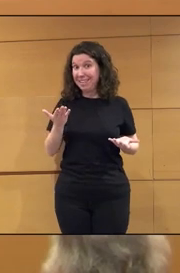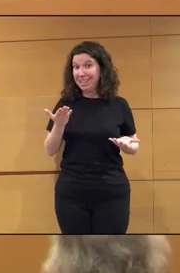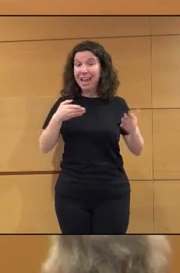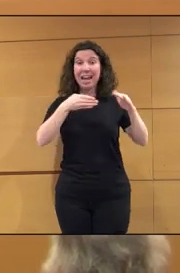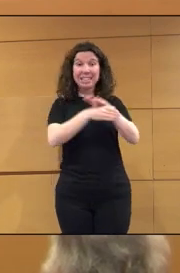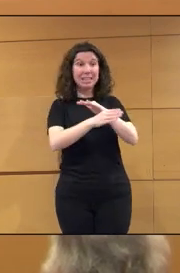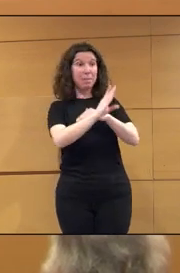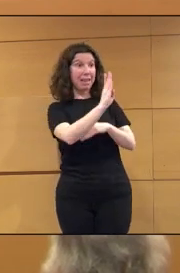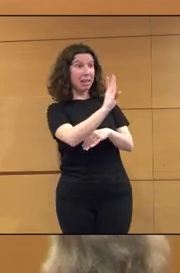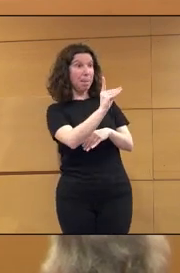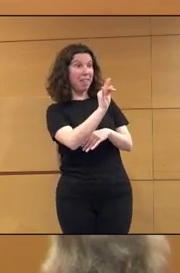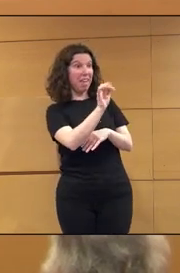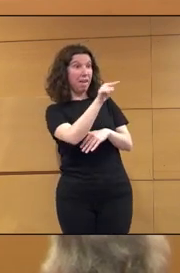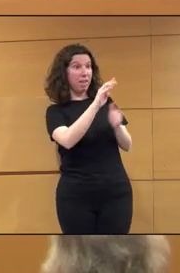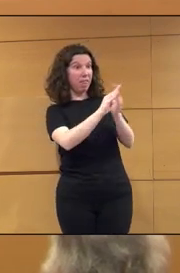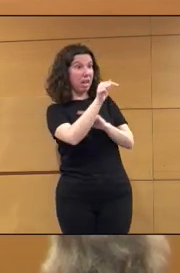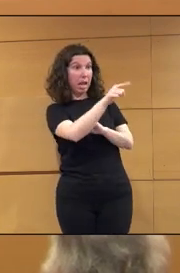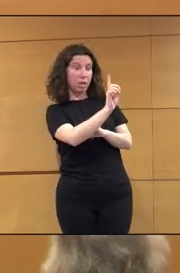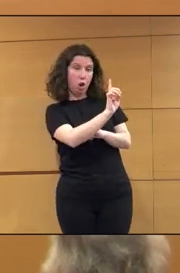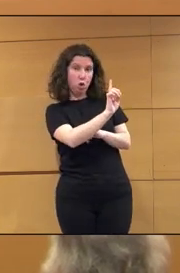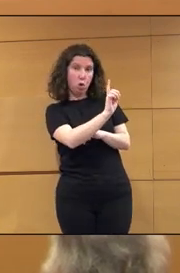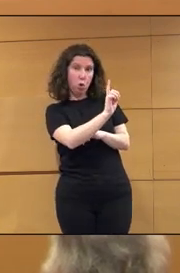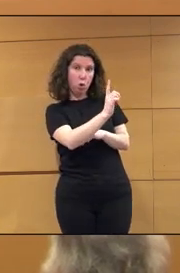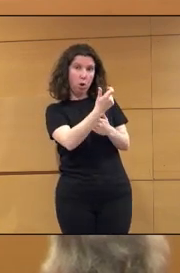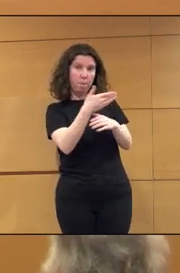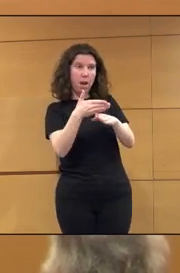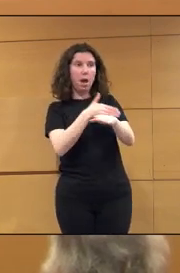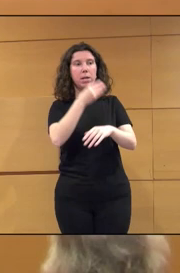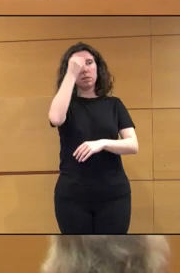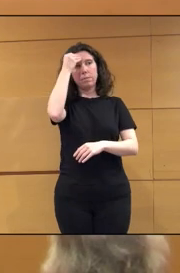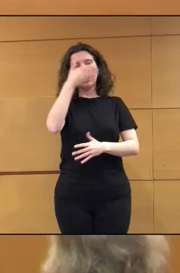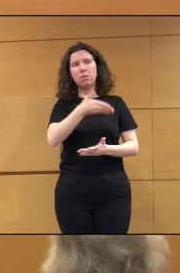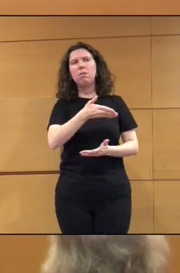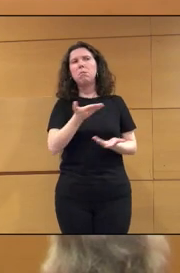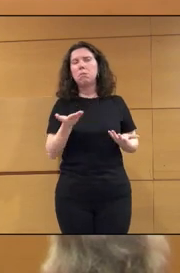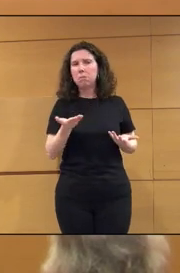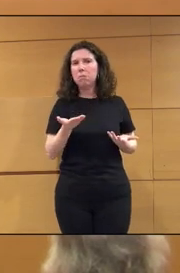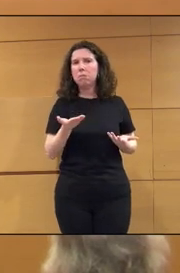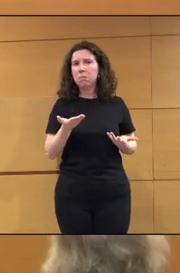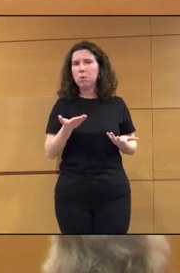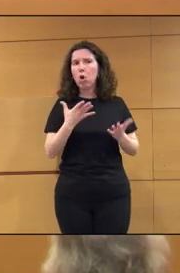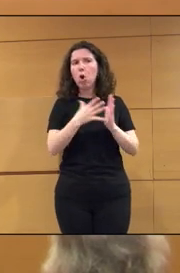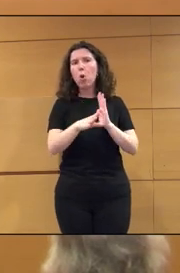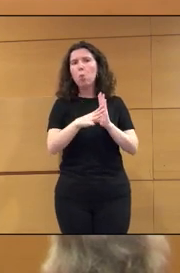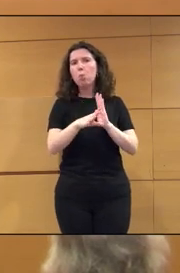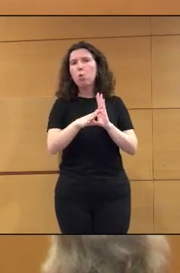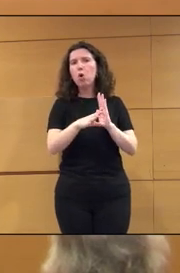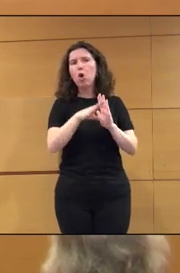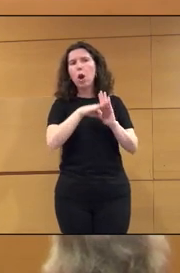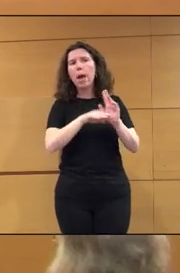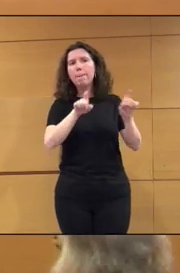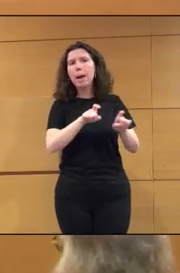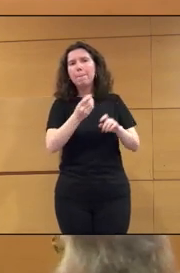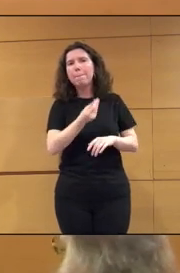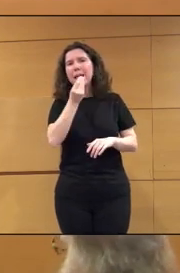PDF, hauríem de fer un pas una mica enrere i dir, pensem, no? En quin és el programari millor. Sabeu